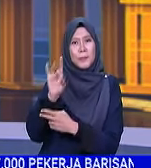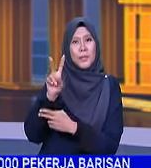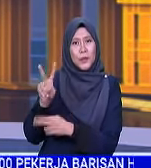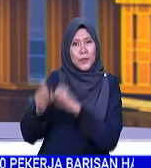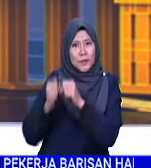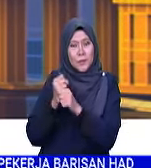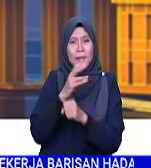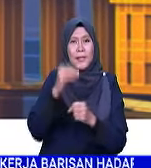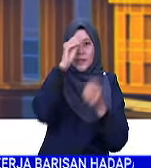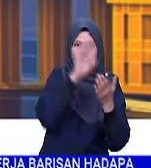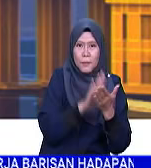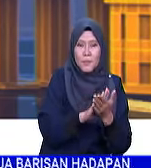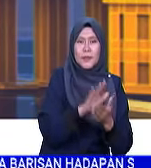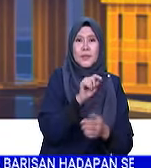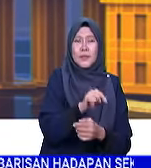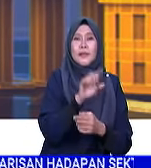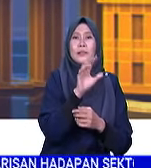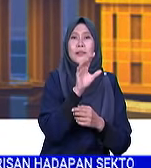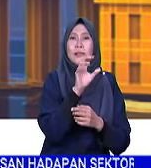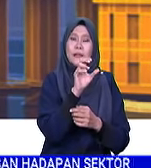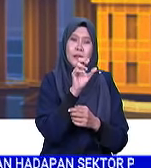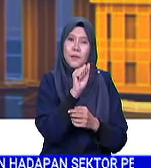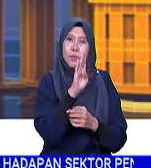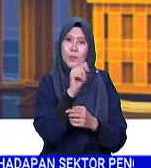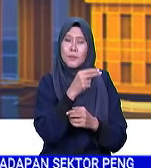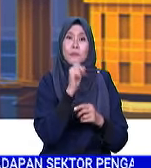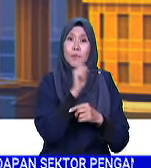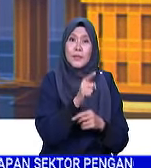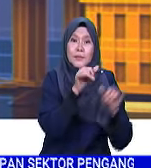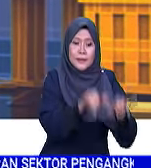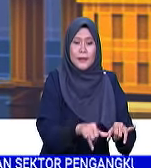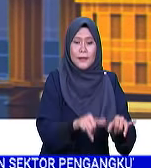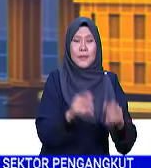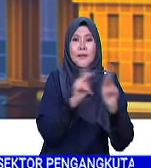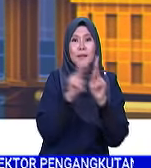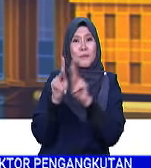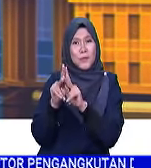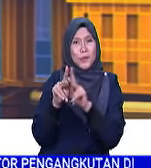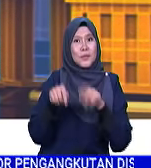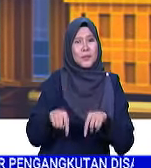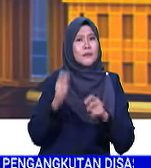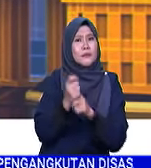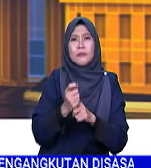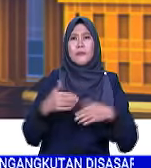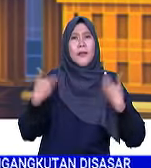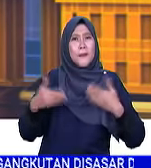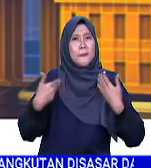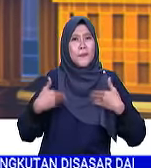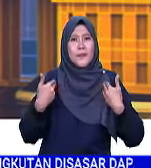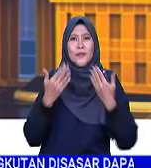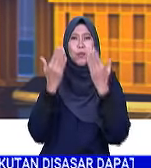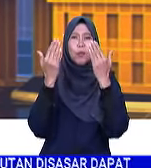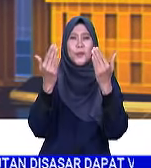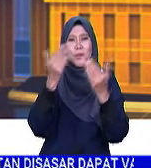dan suaminya Abdullah Yusof, 64 tahun yang tinggal di Kampung Banggol, Pak Esah, Selising, tetap gembira dan bersyukur